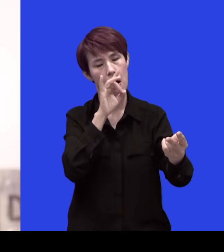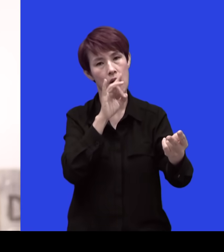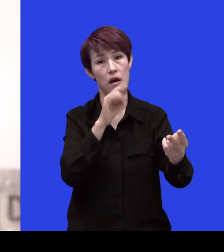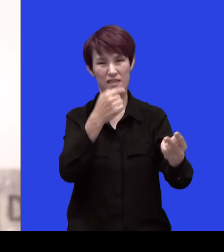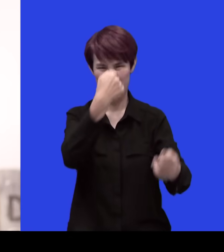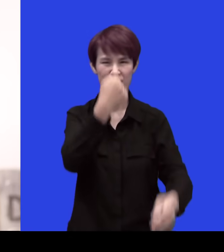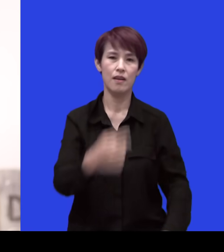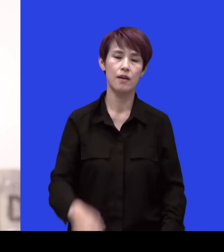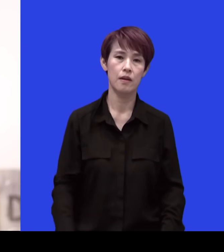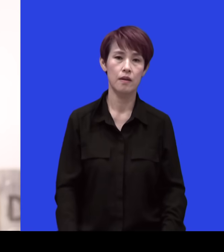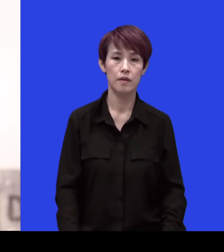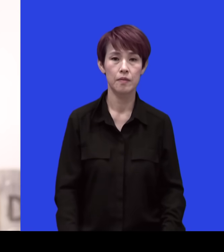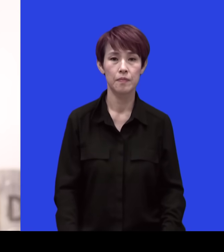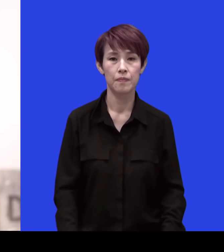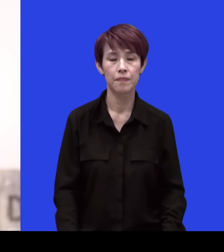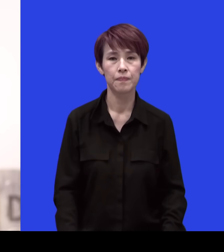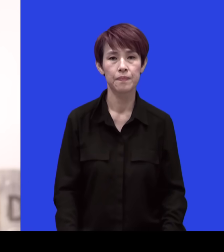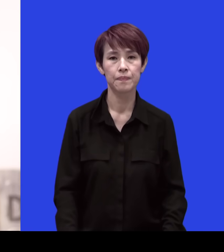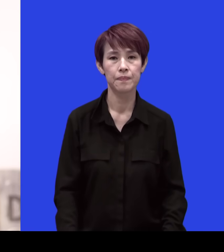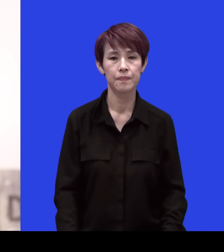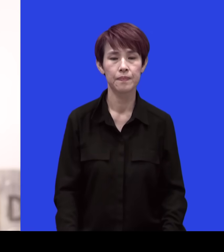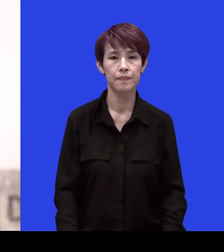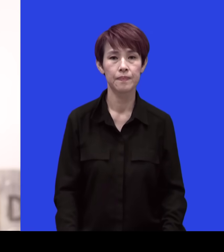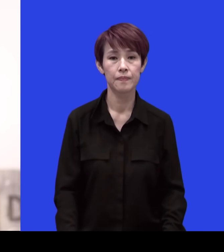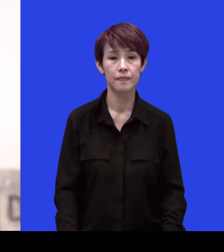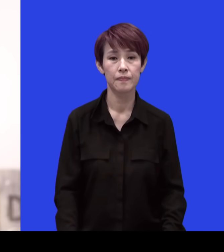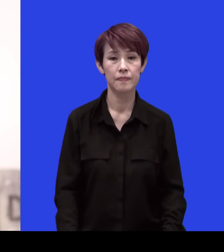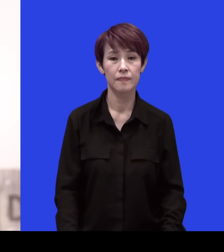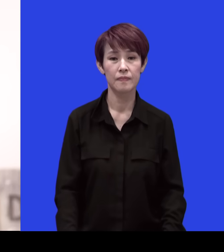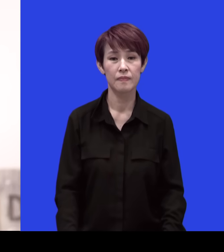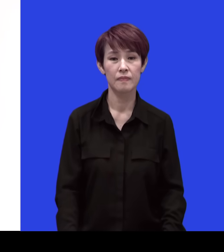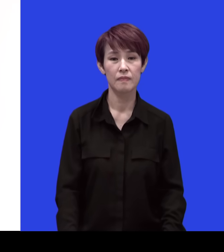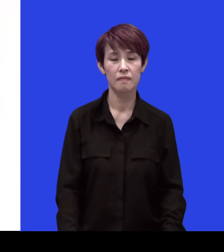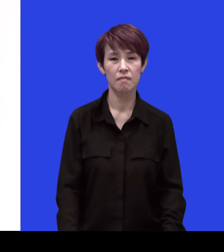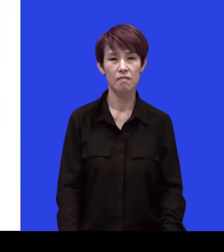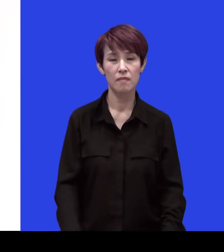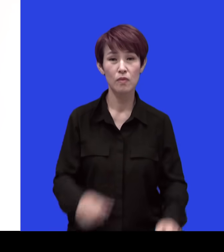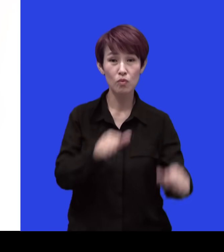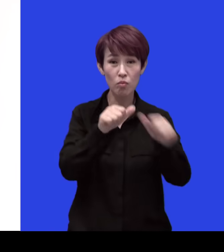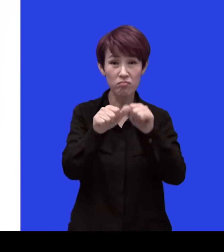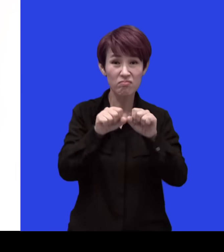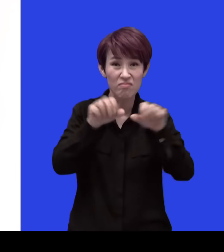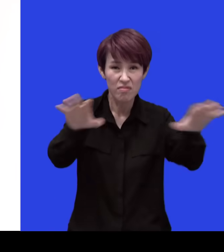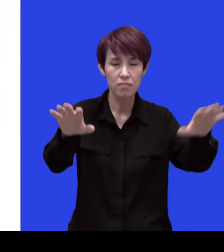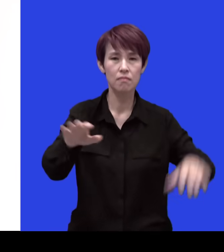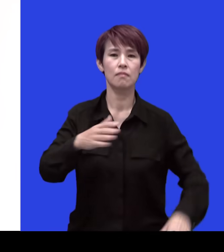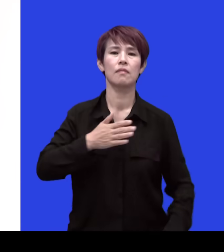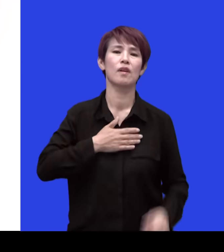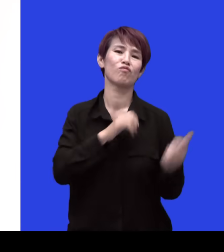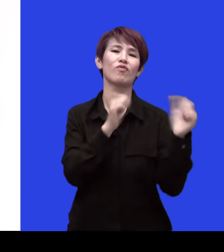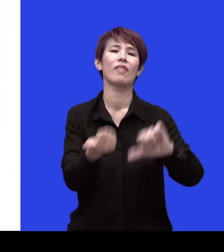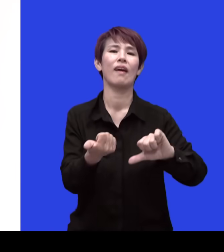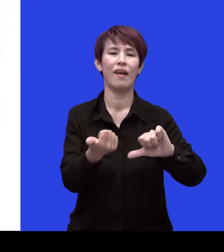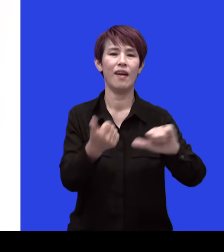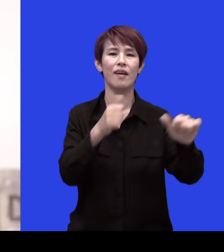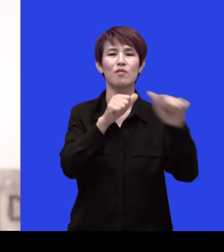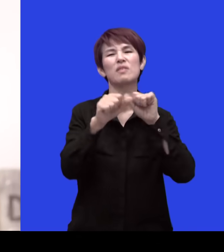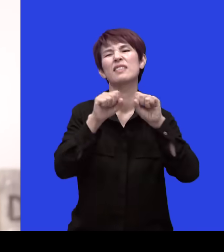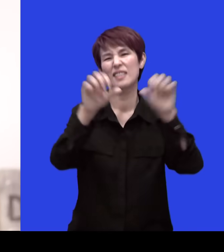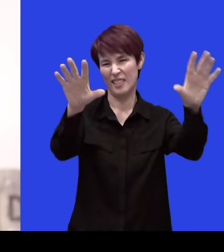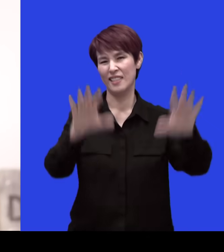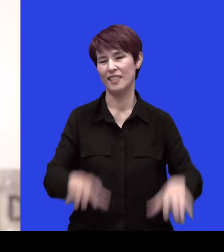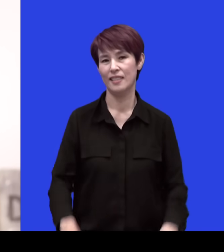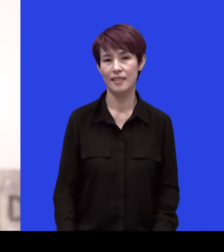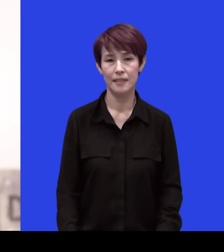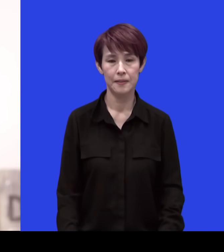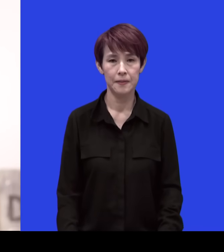그때 정운부에 제가 근무를 했는데 정운부 우대희 죽었다. 아. 소문이 그렇게 났어요. 예. 뭐